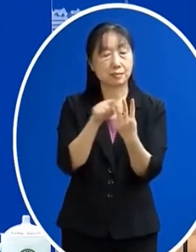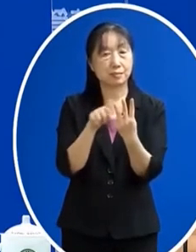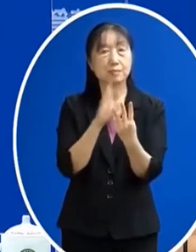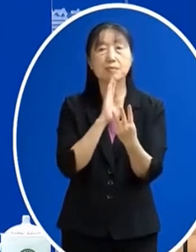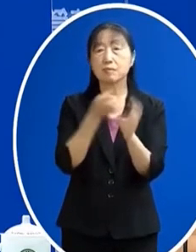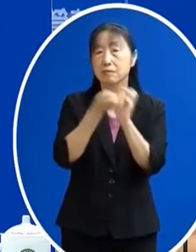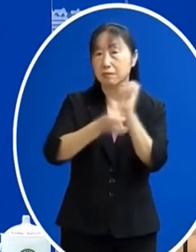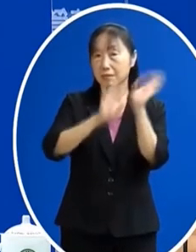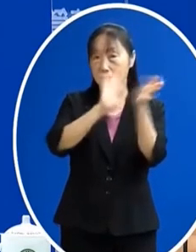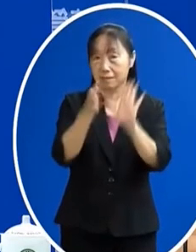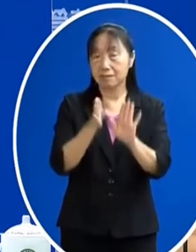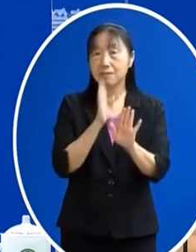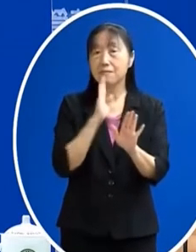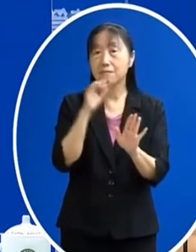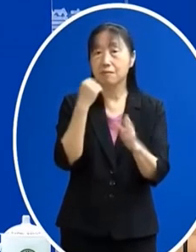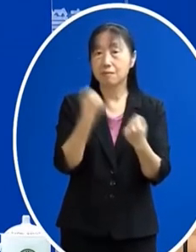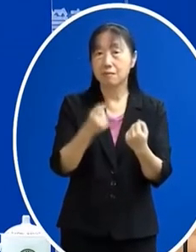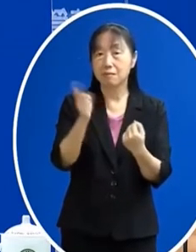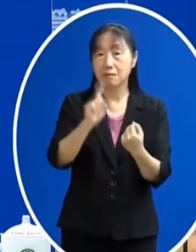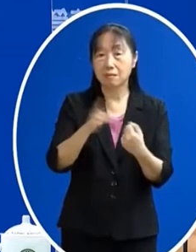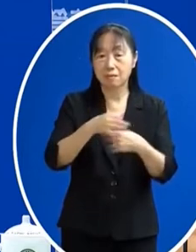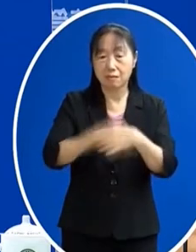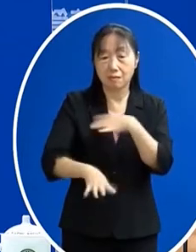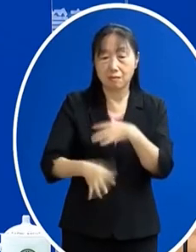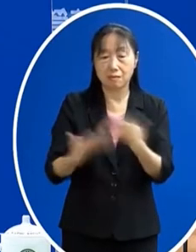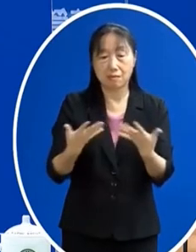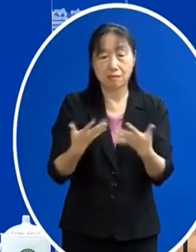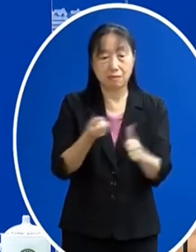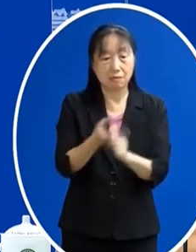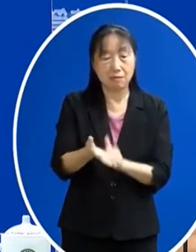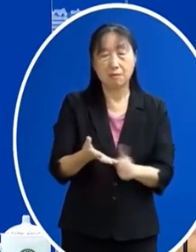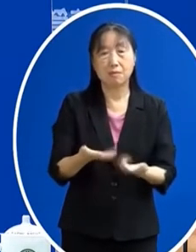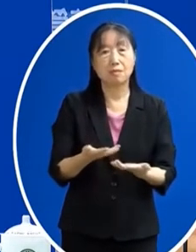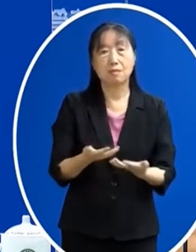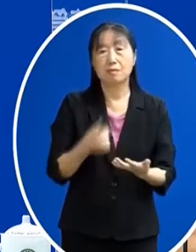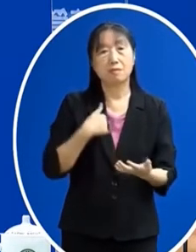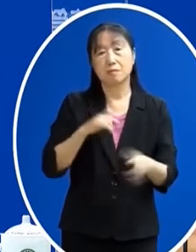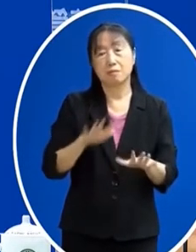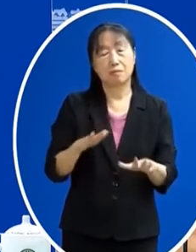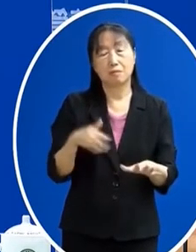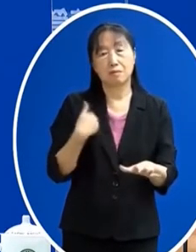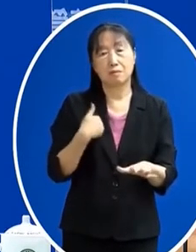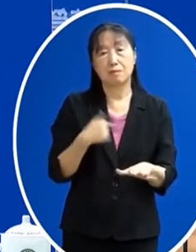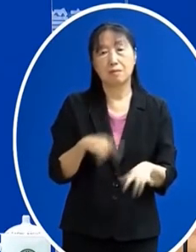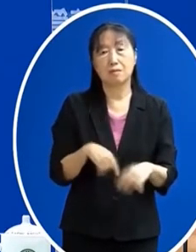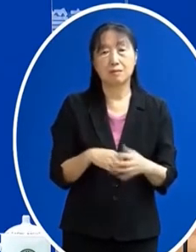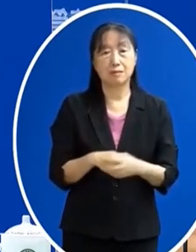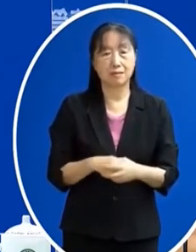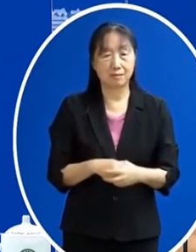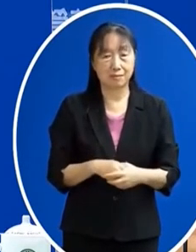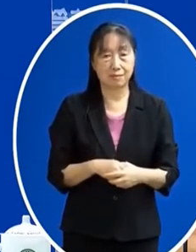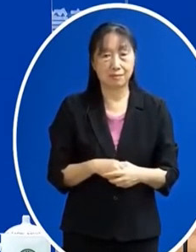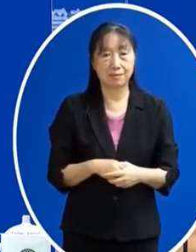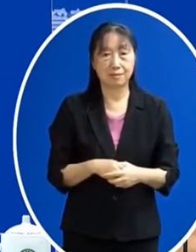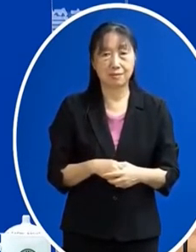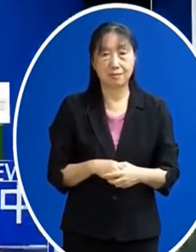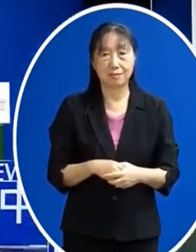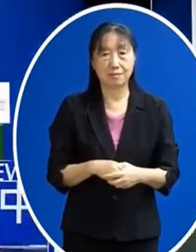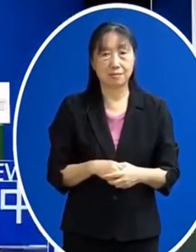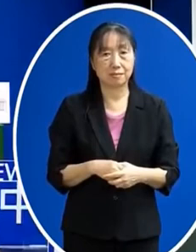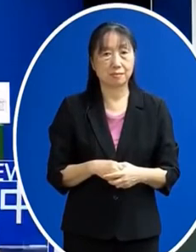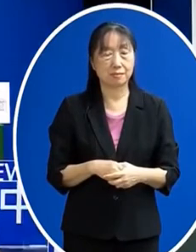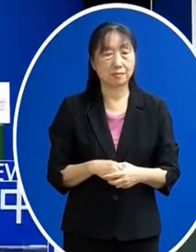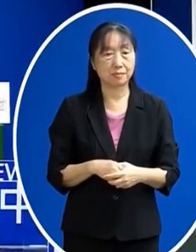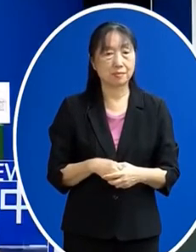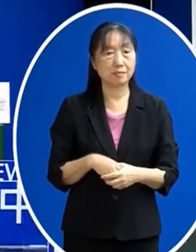那个详细情况在哪一个环节被感染到我们现在不排除任何可能。 也